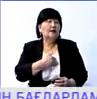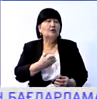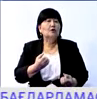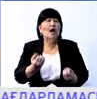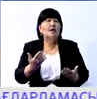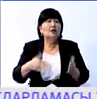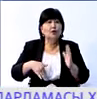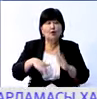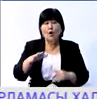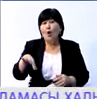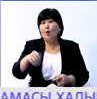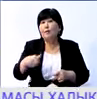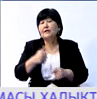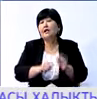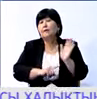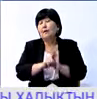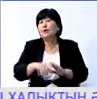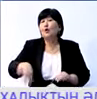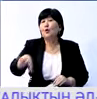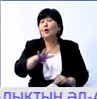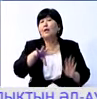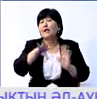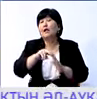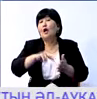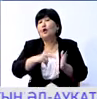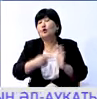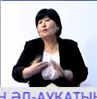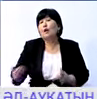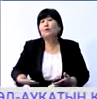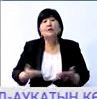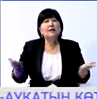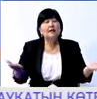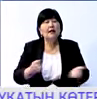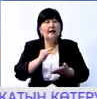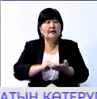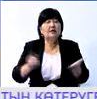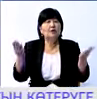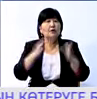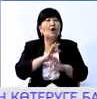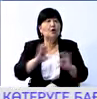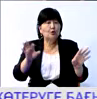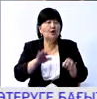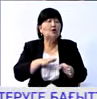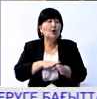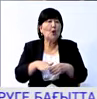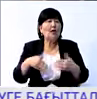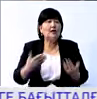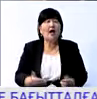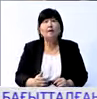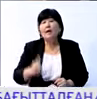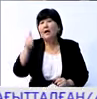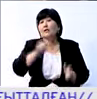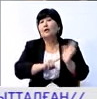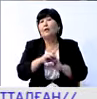қаншалықты жоғары? Облыс әкімінің бастамасымен өмірге енген жобаның өміршеңдігі қандай? Тілші бейне сюжетінде толығырақ. Жыл